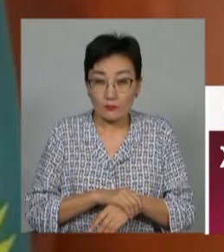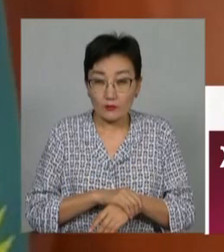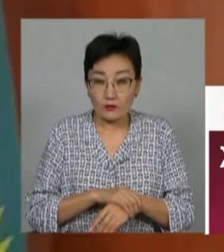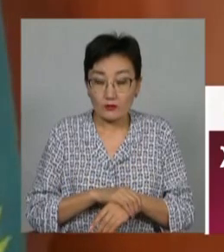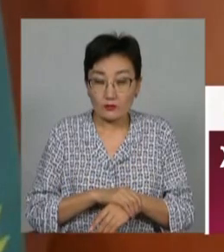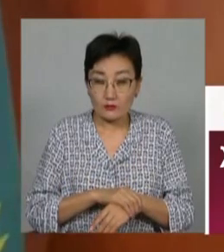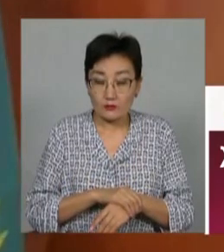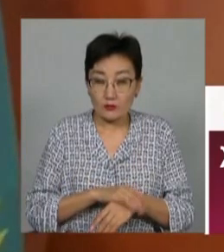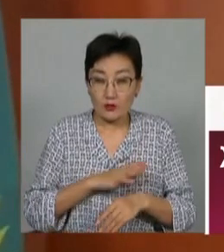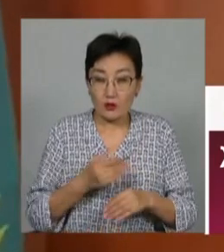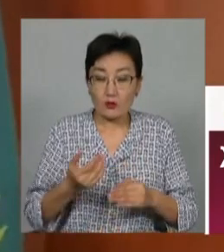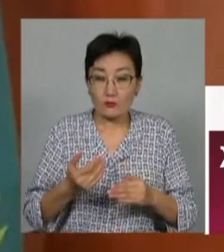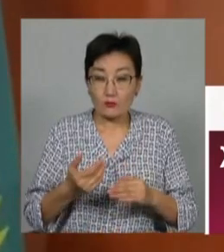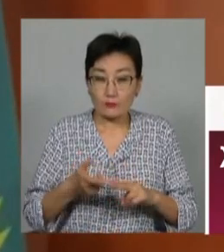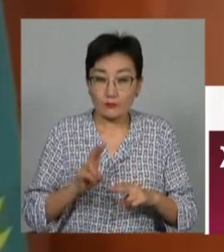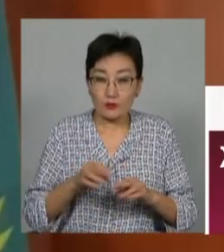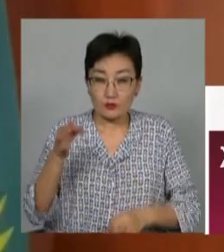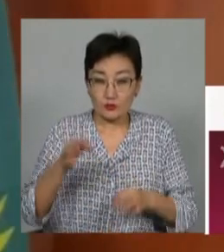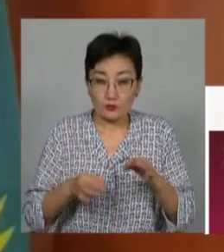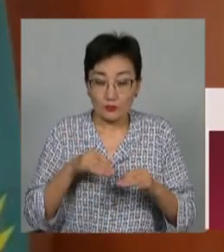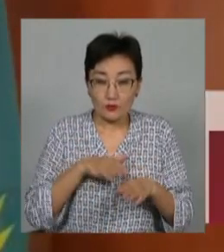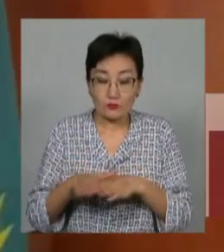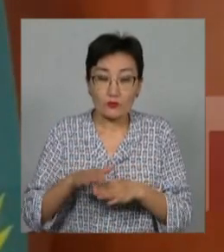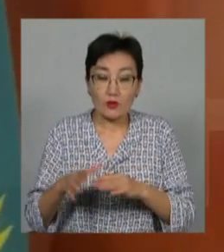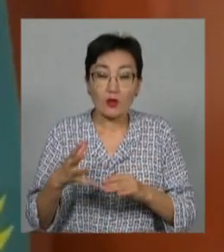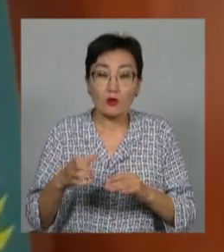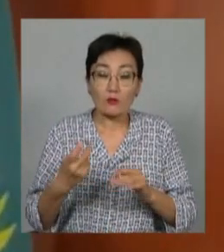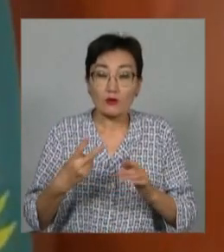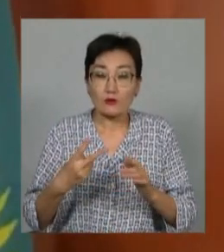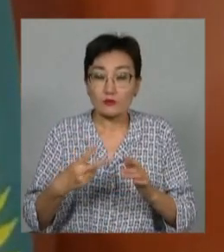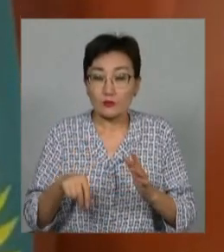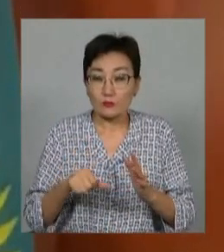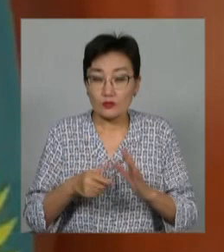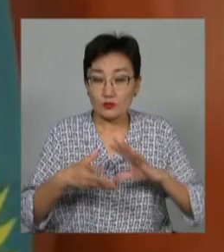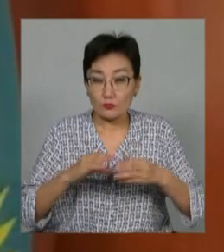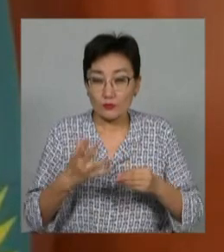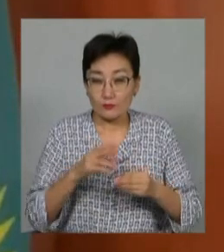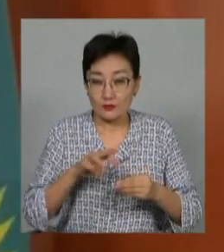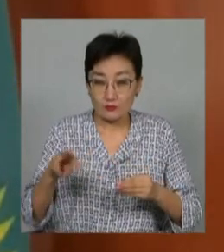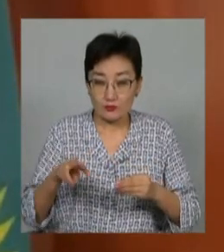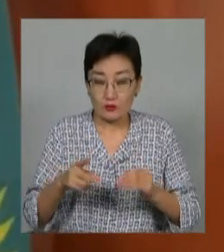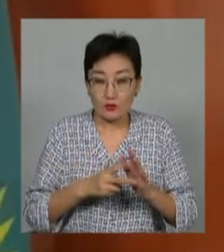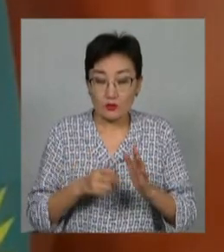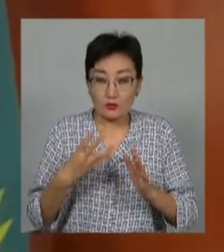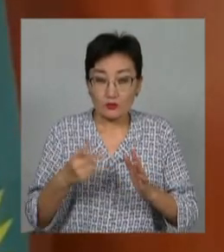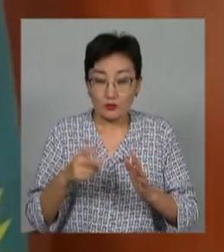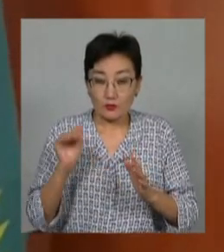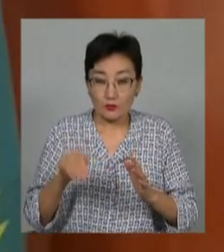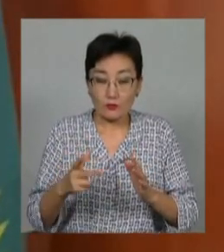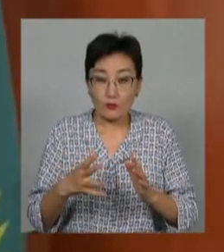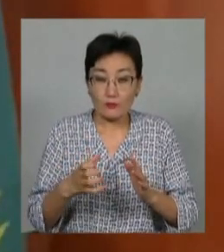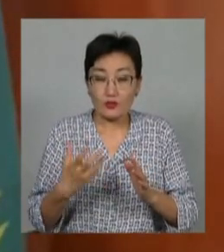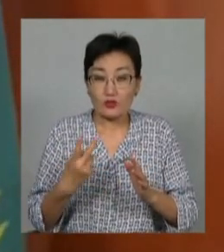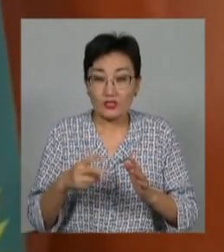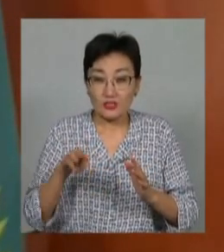өндірілді. Жеке сот орындаушыларға 520 қаулылар жолданып, жалпы 5 миллион 742 502